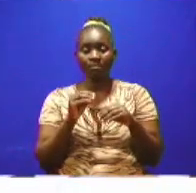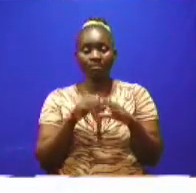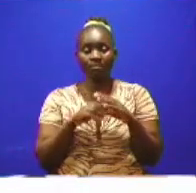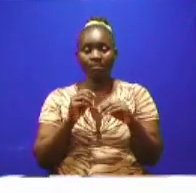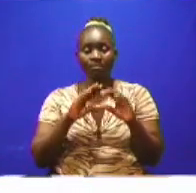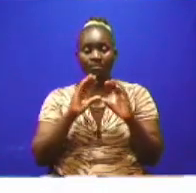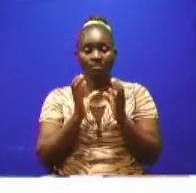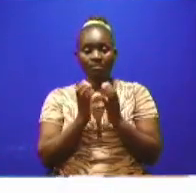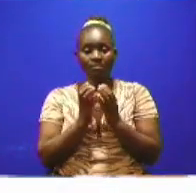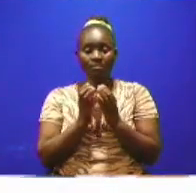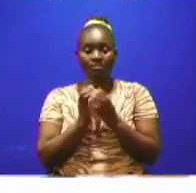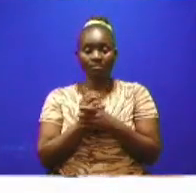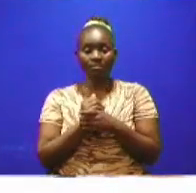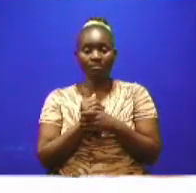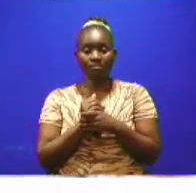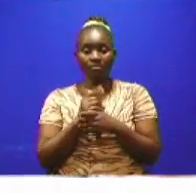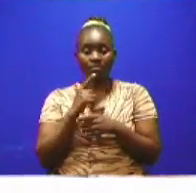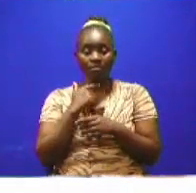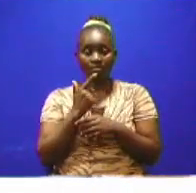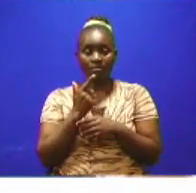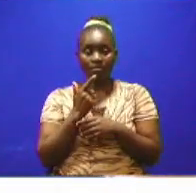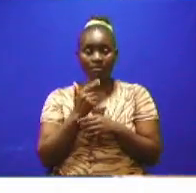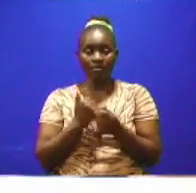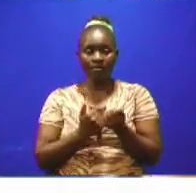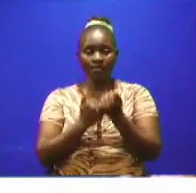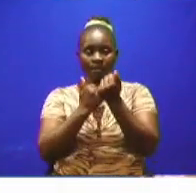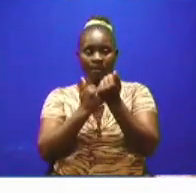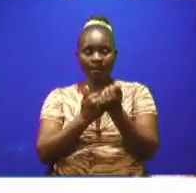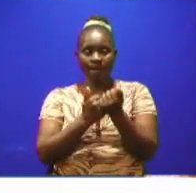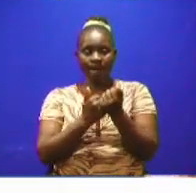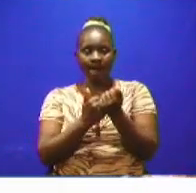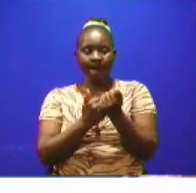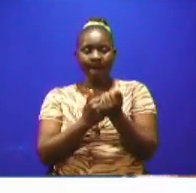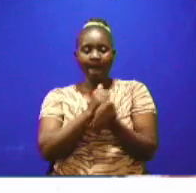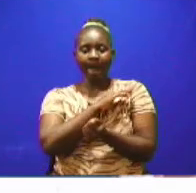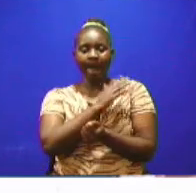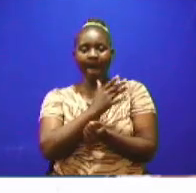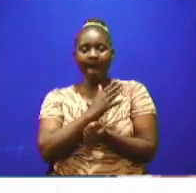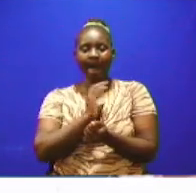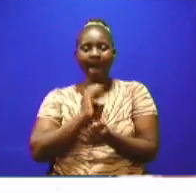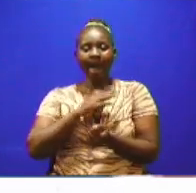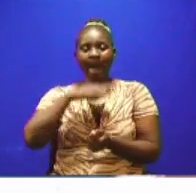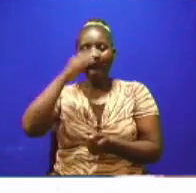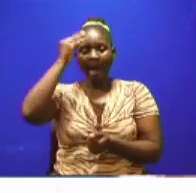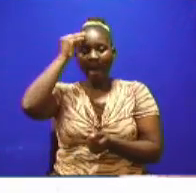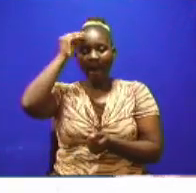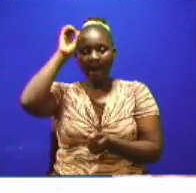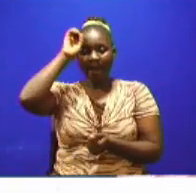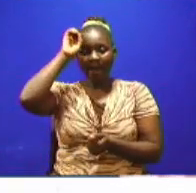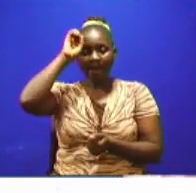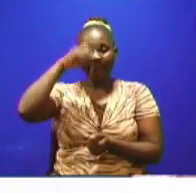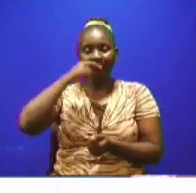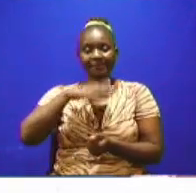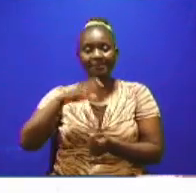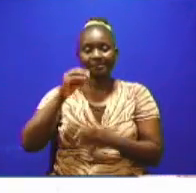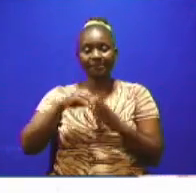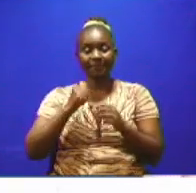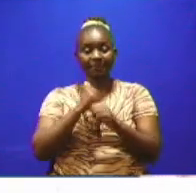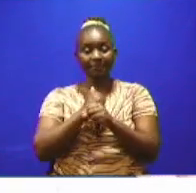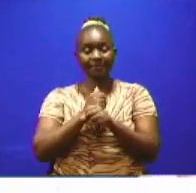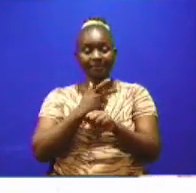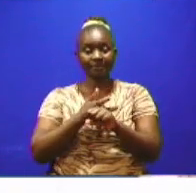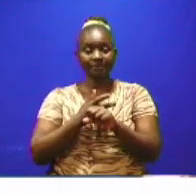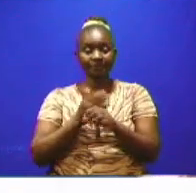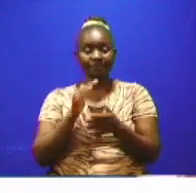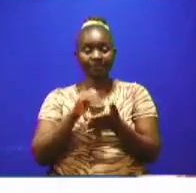community ba chirego tomenta inguru ase amasomo ya abana. Abana baito bakoro mukye ndo